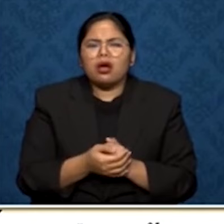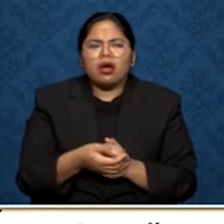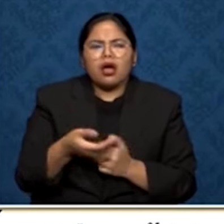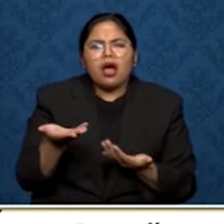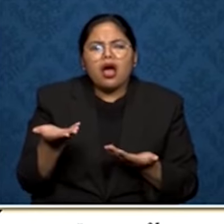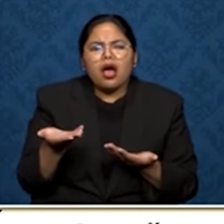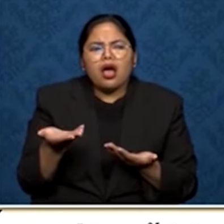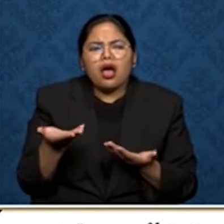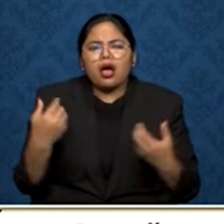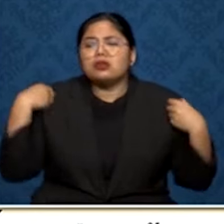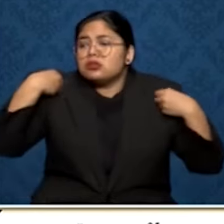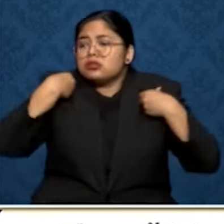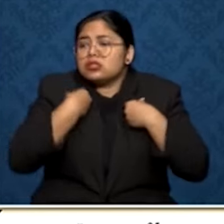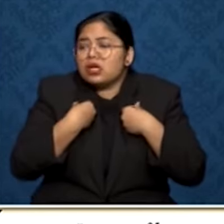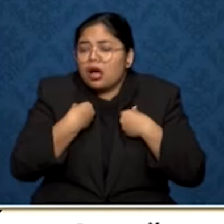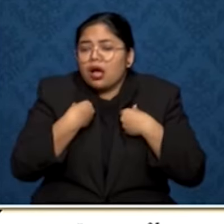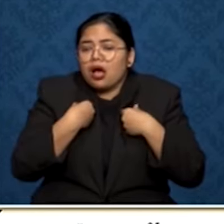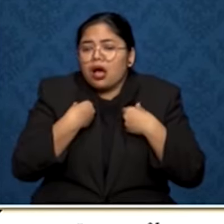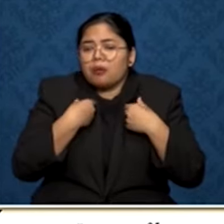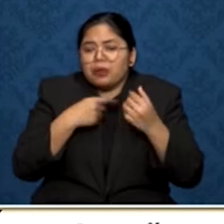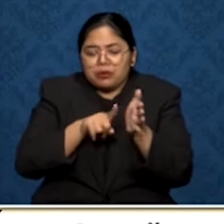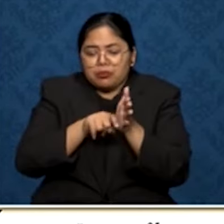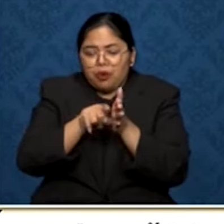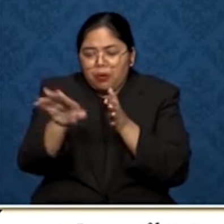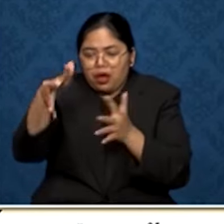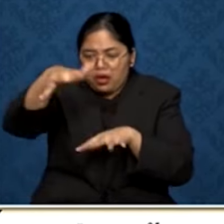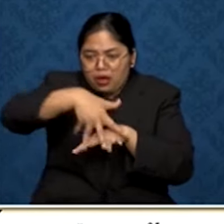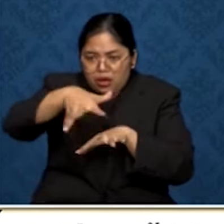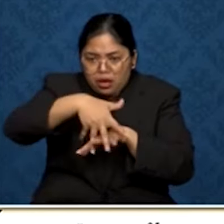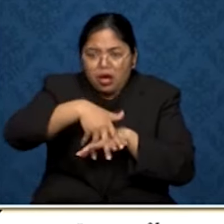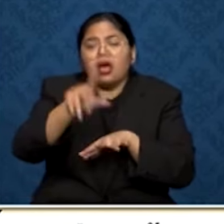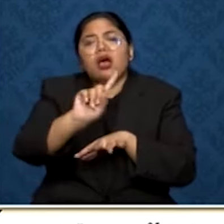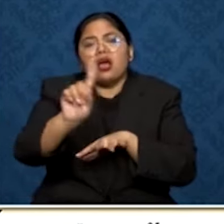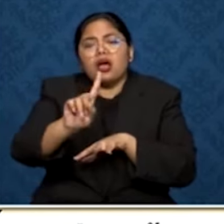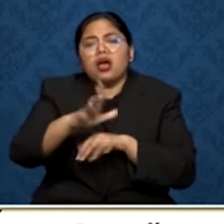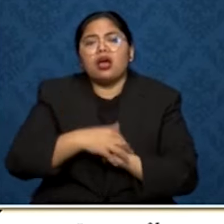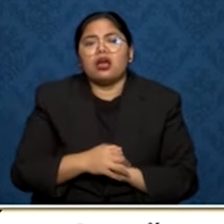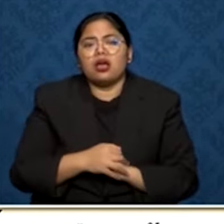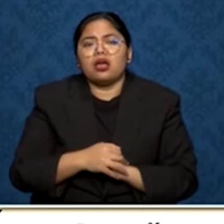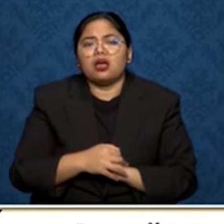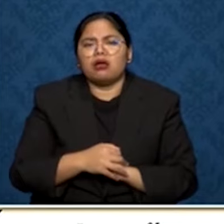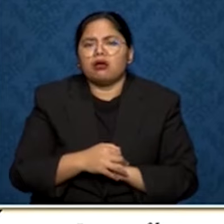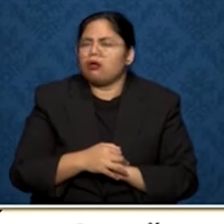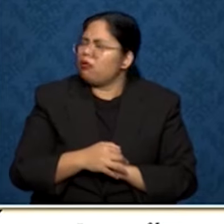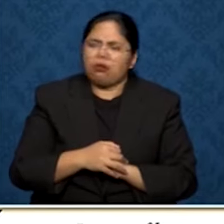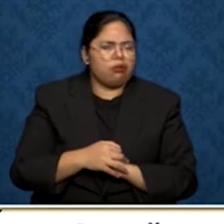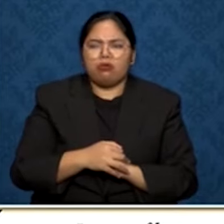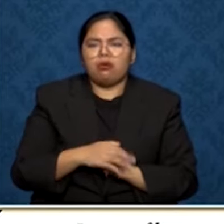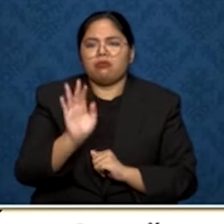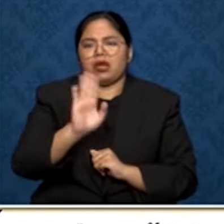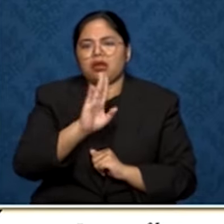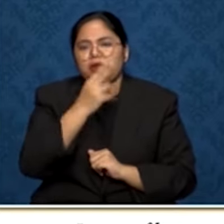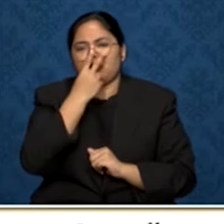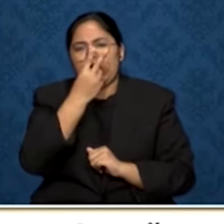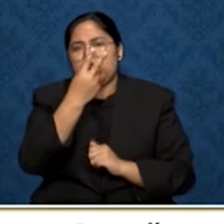ใส่เสือผ้าไหมกัมาแลวเป็ Soft Powerคือผมวาถ้าเป็นทรงนี้ทคือผมผดหังนะครับอกวาจะไมเกิดขึ้ข้น